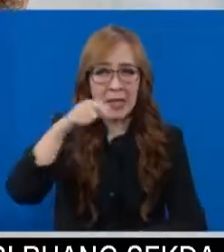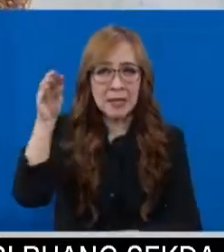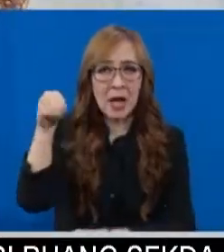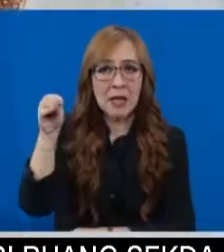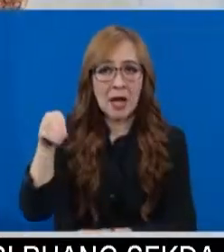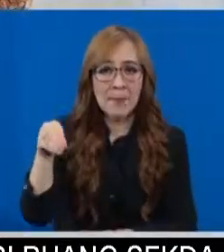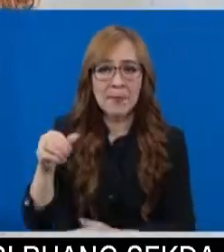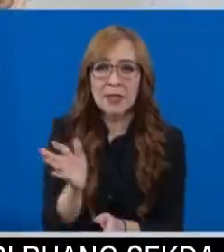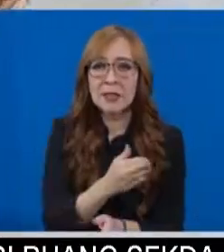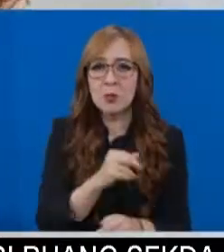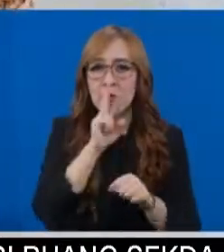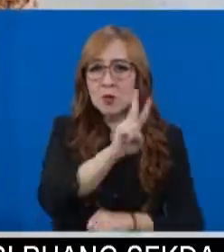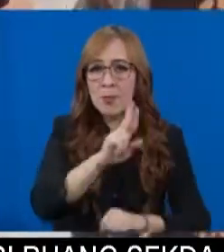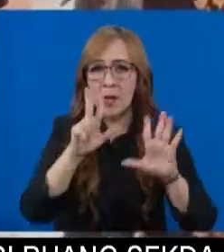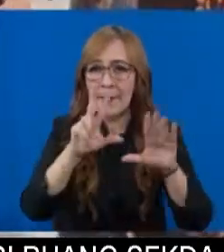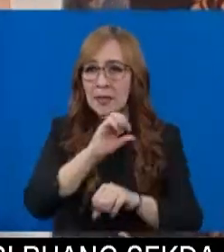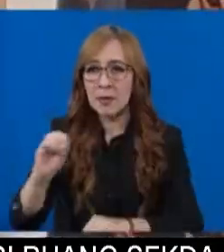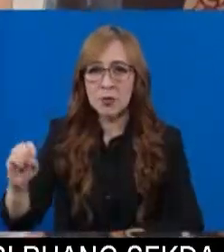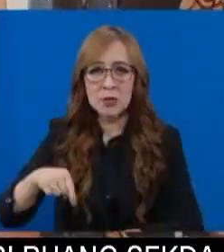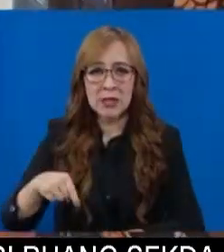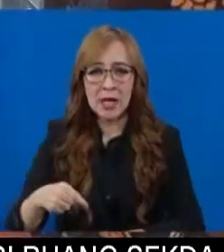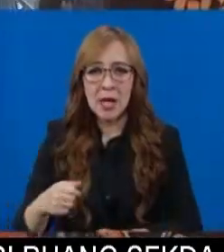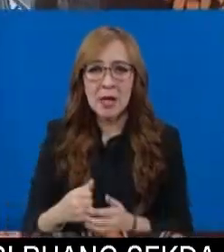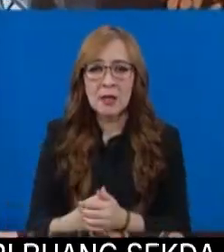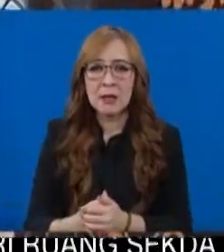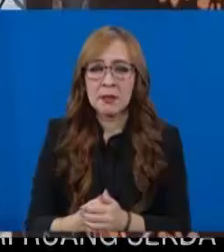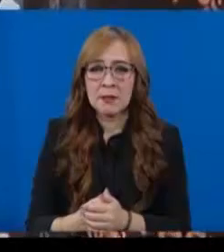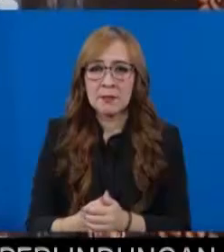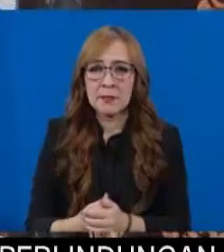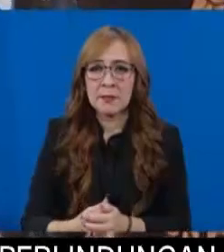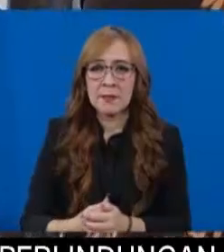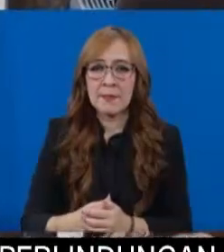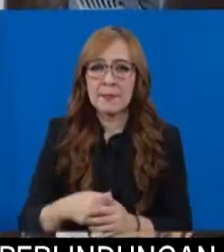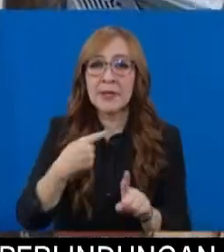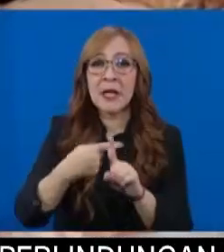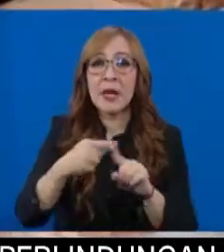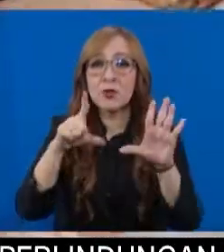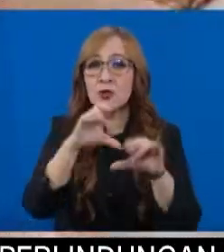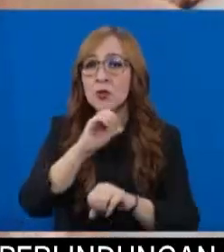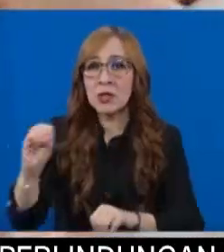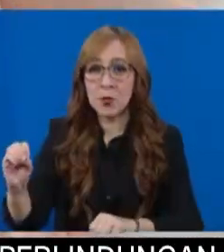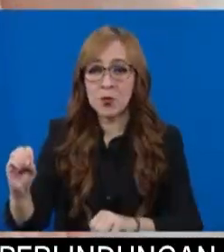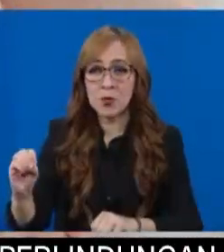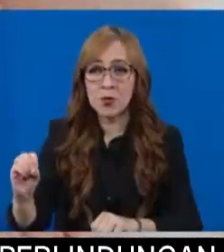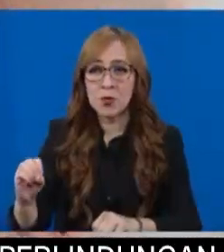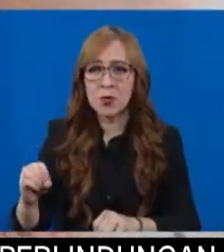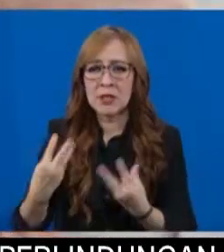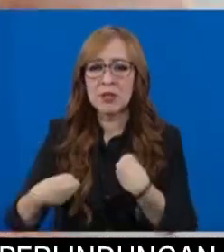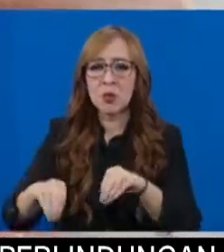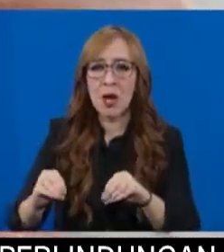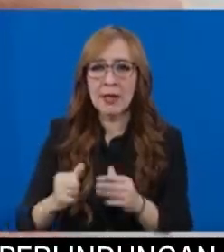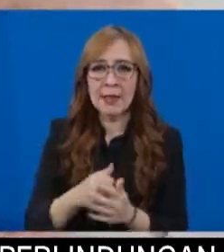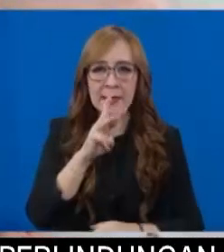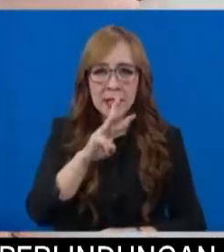seharga 28.000 per kgnya naik 7.000 per kgnya dan kini dijual pedagang dengan harga 35.000